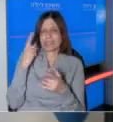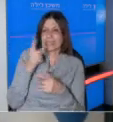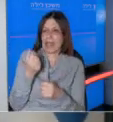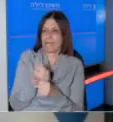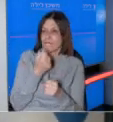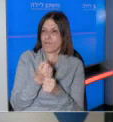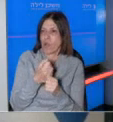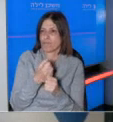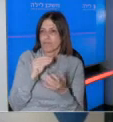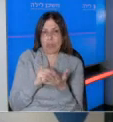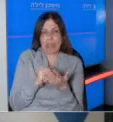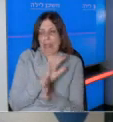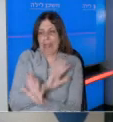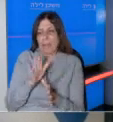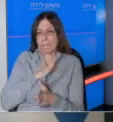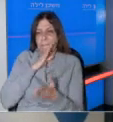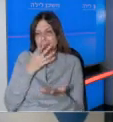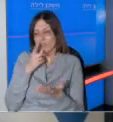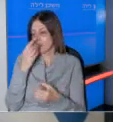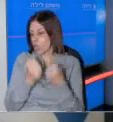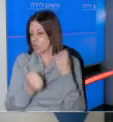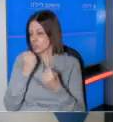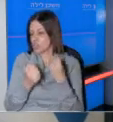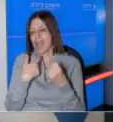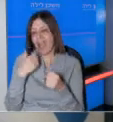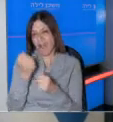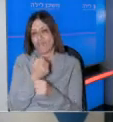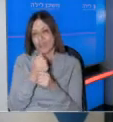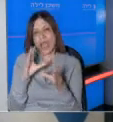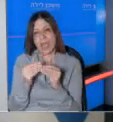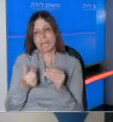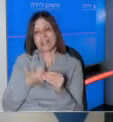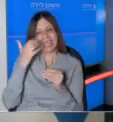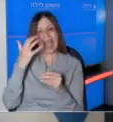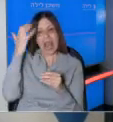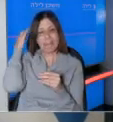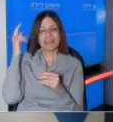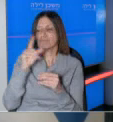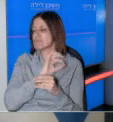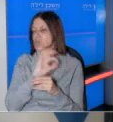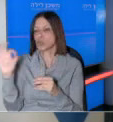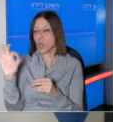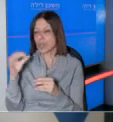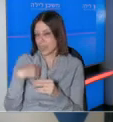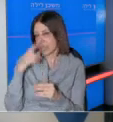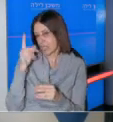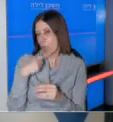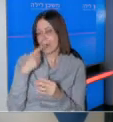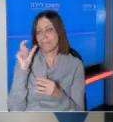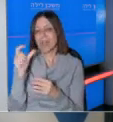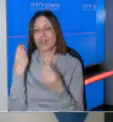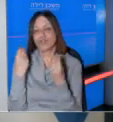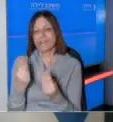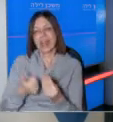לפעול כשעדיין אין בעיות? וזה קשה. העבודה עם השר לפיד היא עבודה מצוינת. אני צריך גם לומר מילה טובה